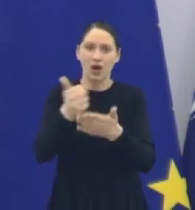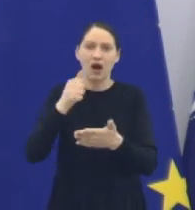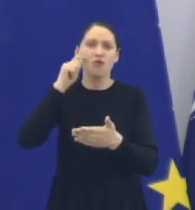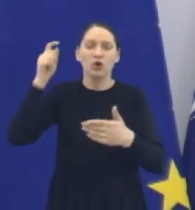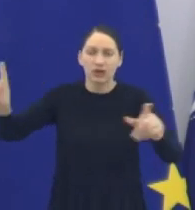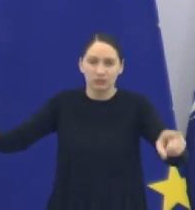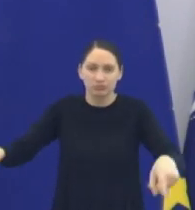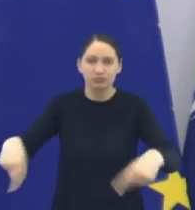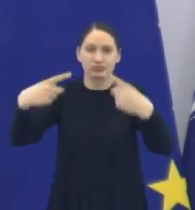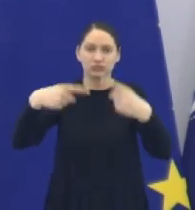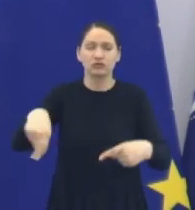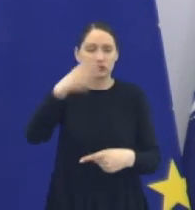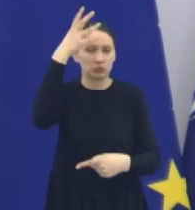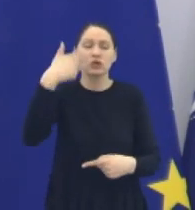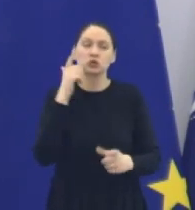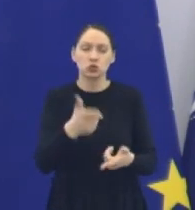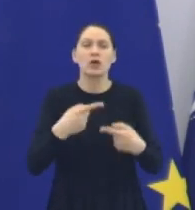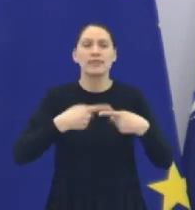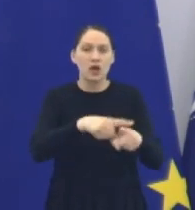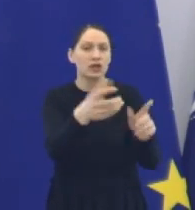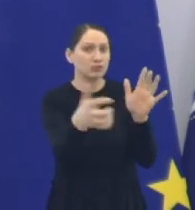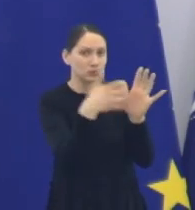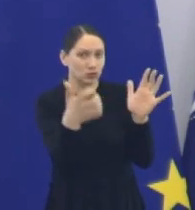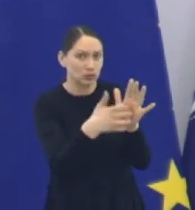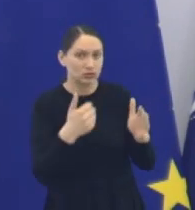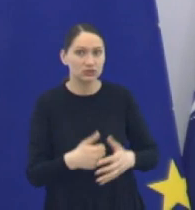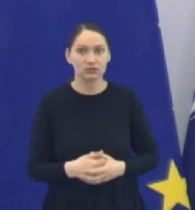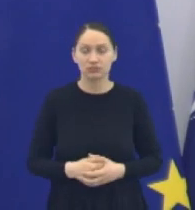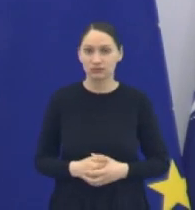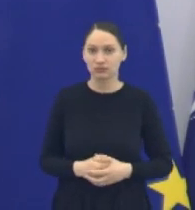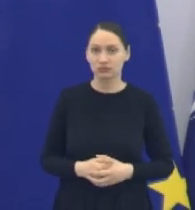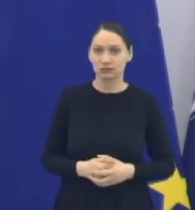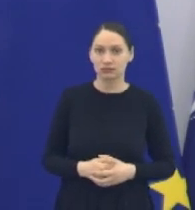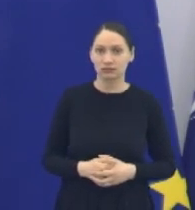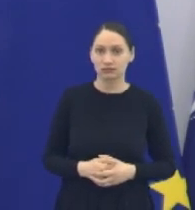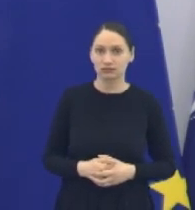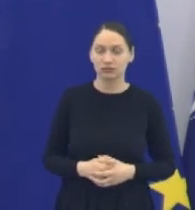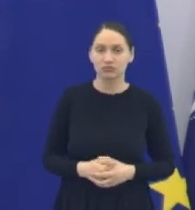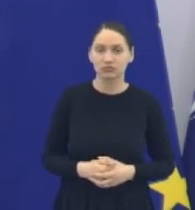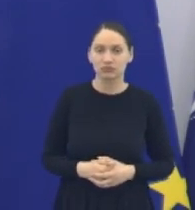ir kai kurių priemonių jiems labai trūksta. Kolegas, du pasakai,